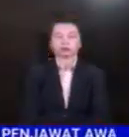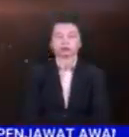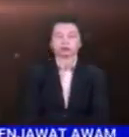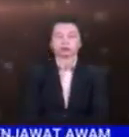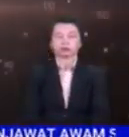hai hai